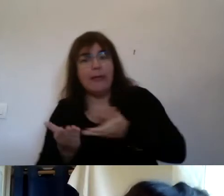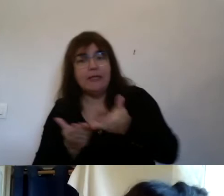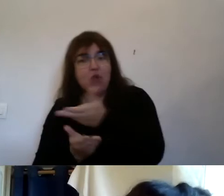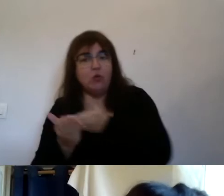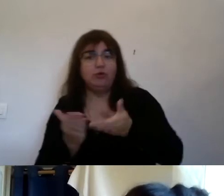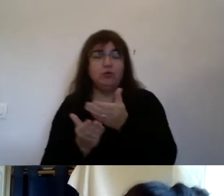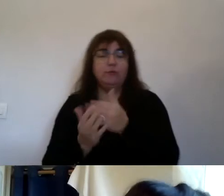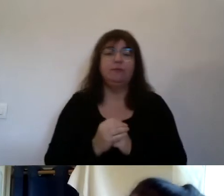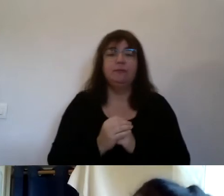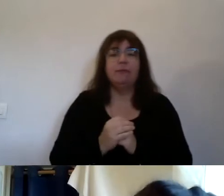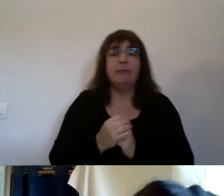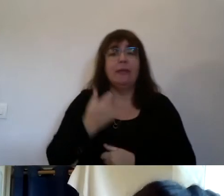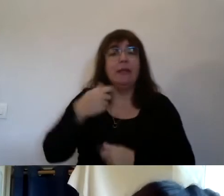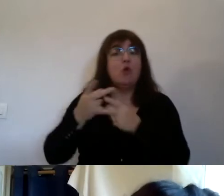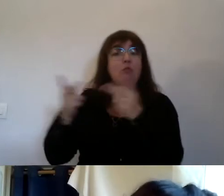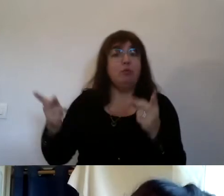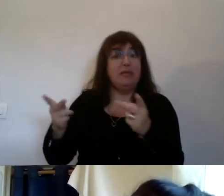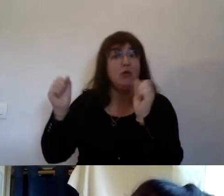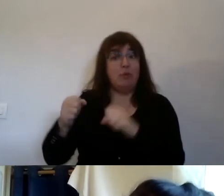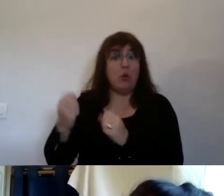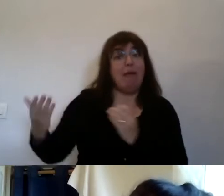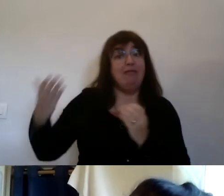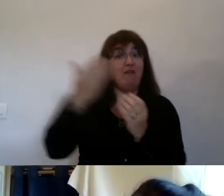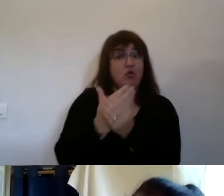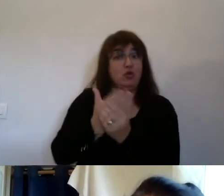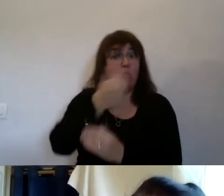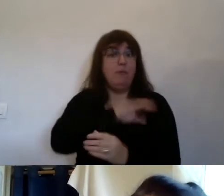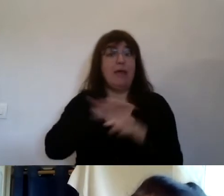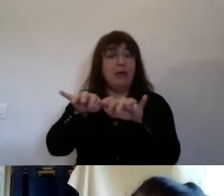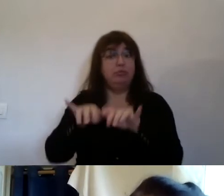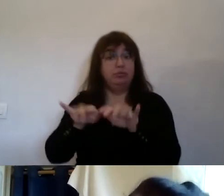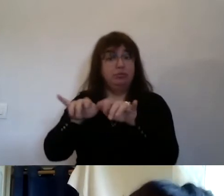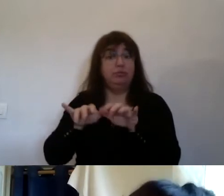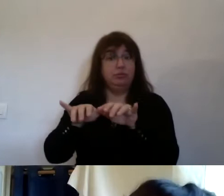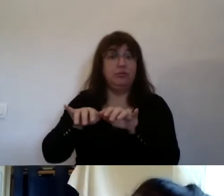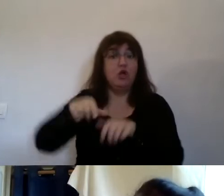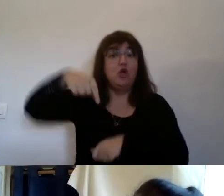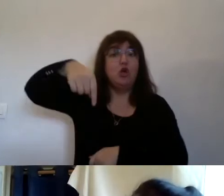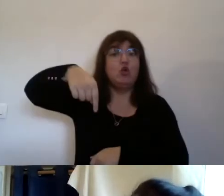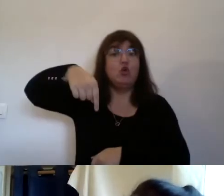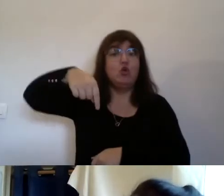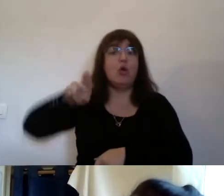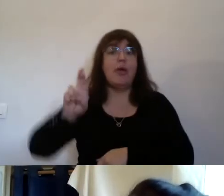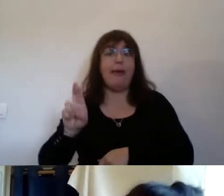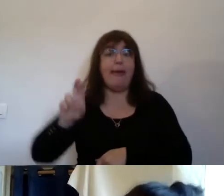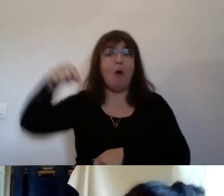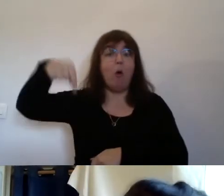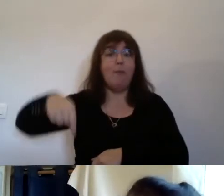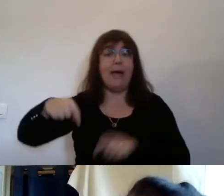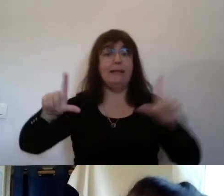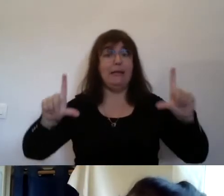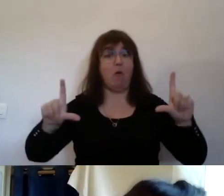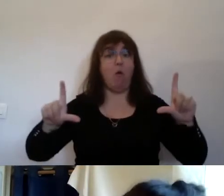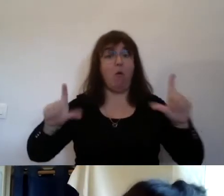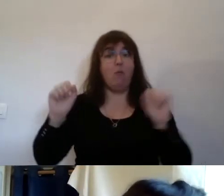public pourra donc intervenir, de préférence par écrit, en cliquant sur l'onglet Q et R en bas de l'écran. Mais s'il le souhaite,